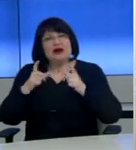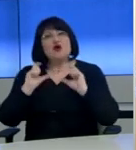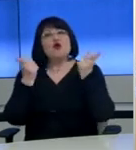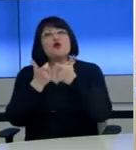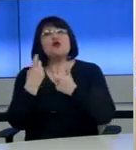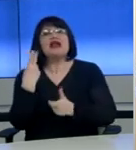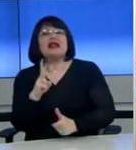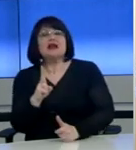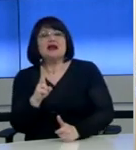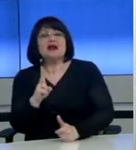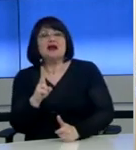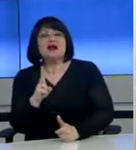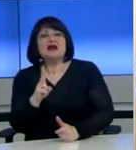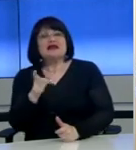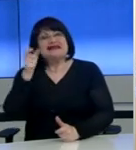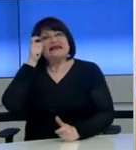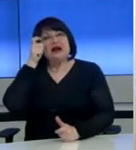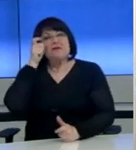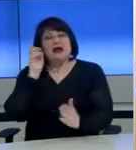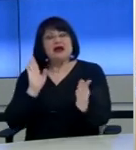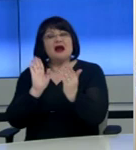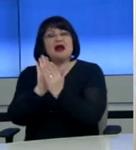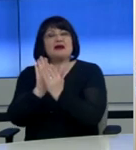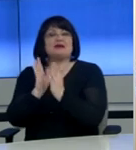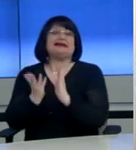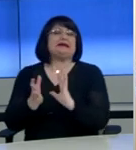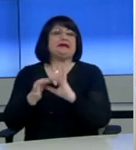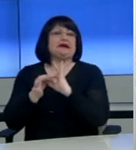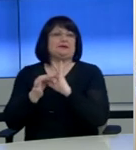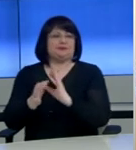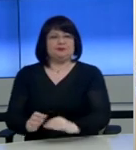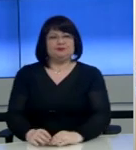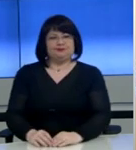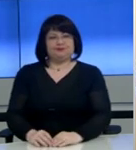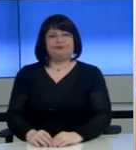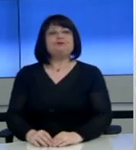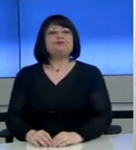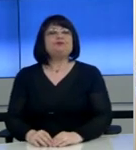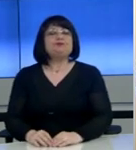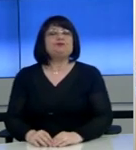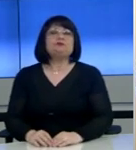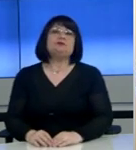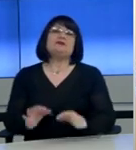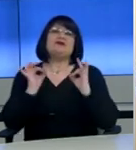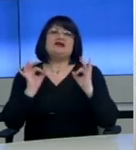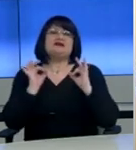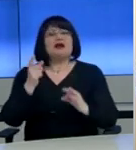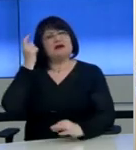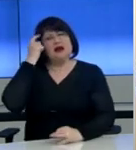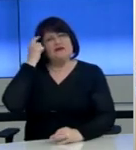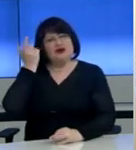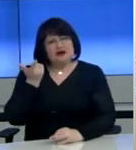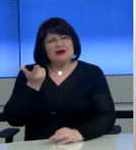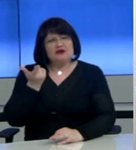του απέναντι στον κύριο Σαμαρά από την άλλη πλευρά. Και βεβαίως κατανοώ